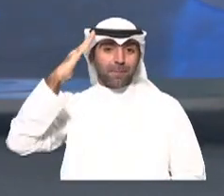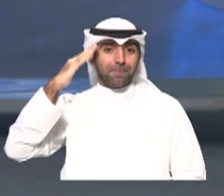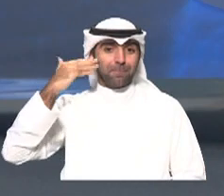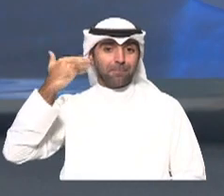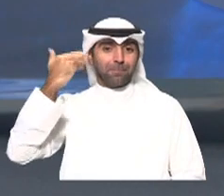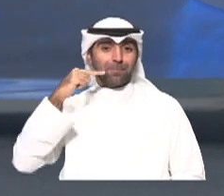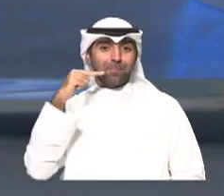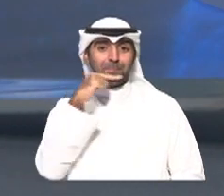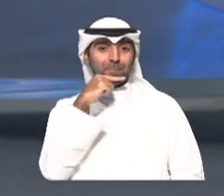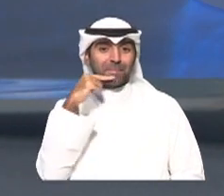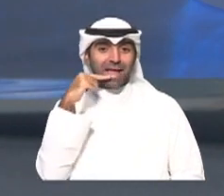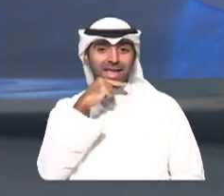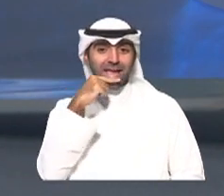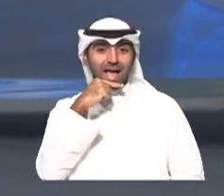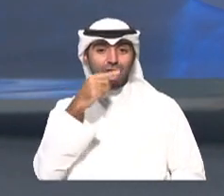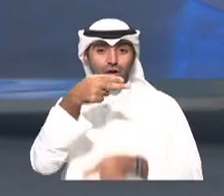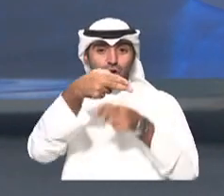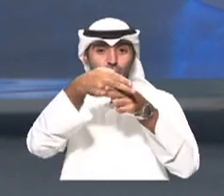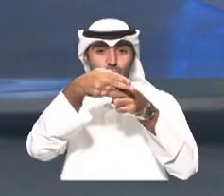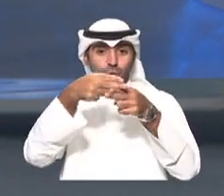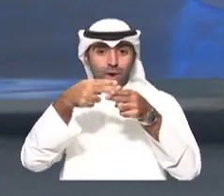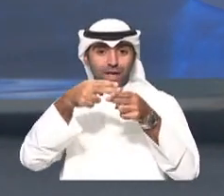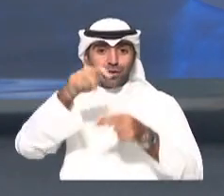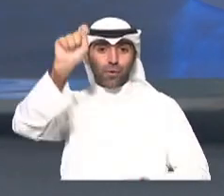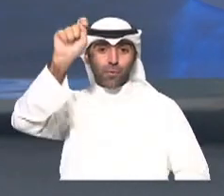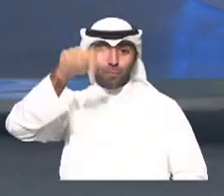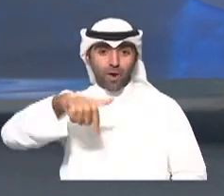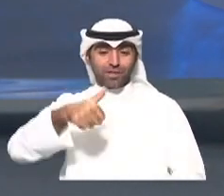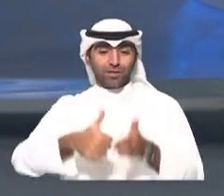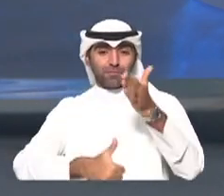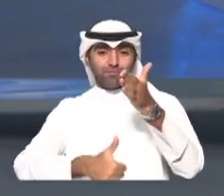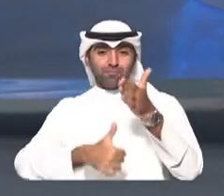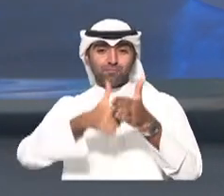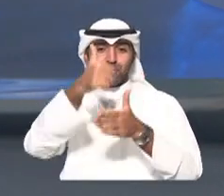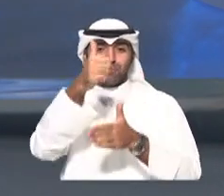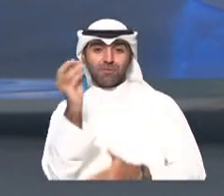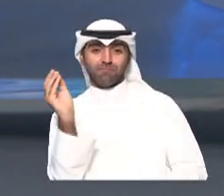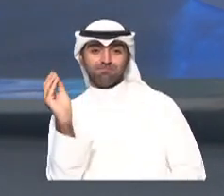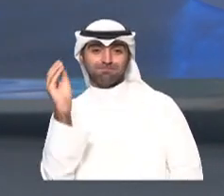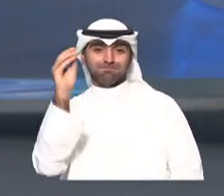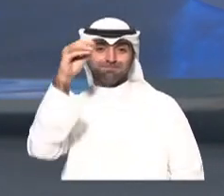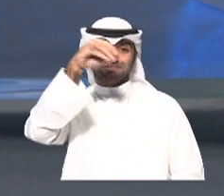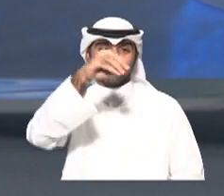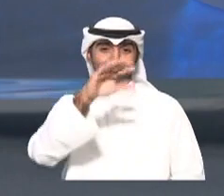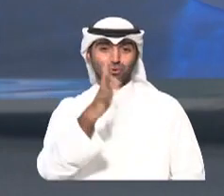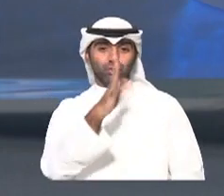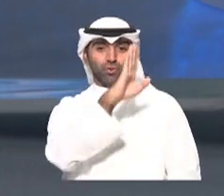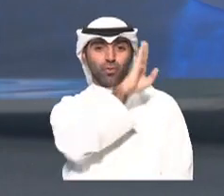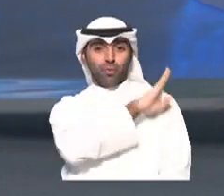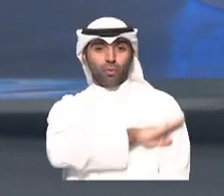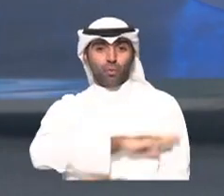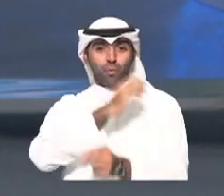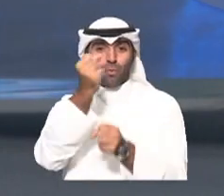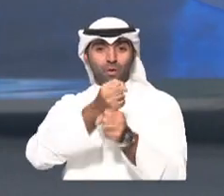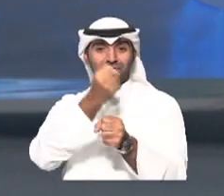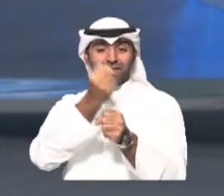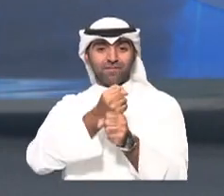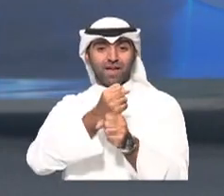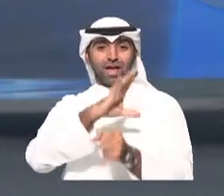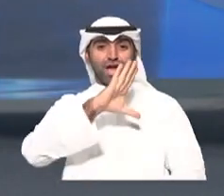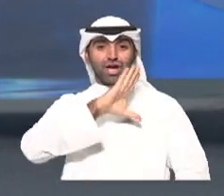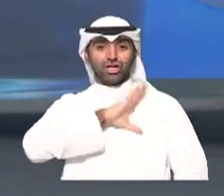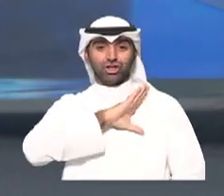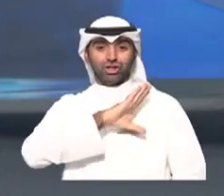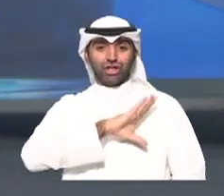الكويتية الالتحاق بشرف الخدمة العسكرية. نعم، انضمام المواطنات أو تطوعهن بالجيش سيتم عبر